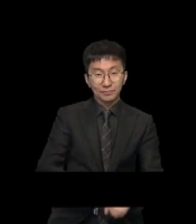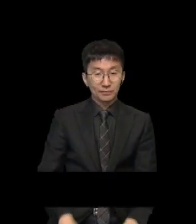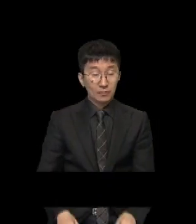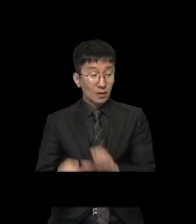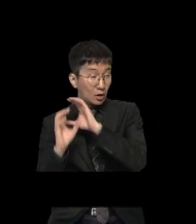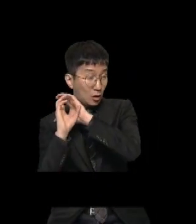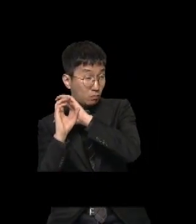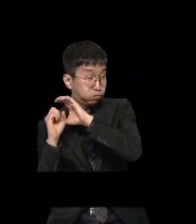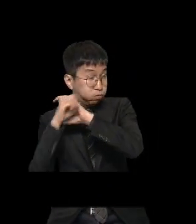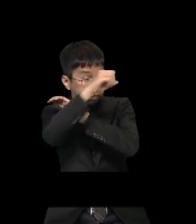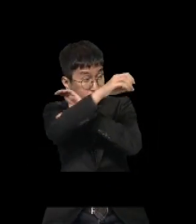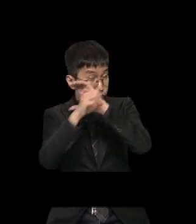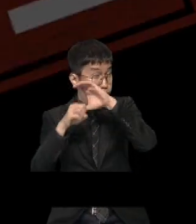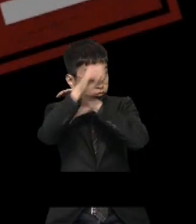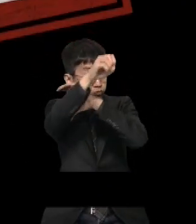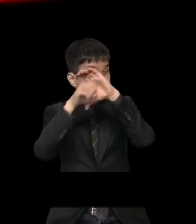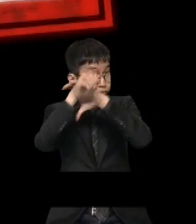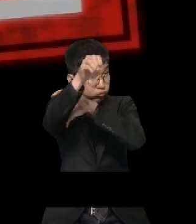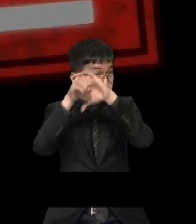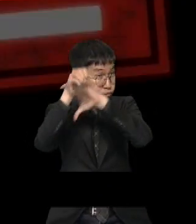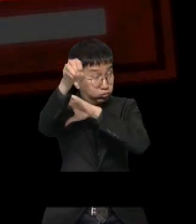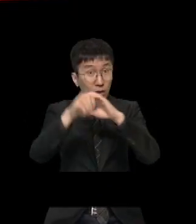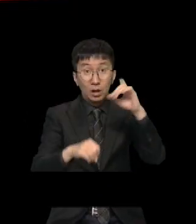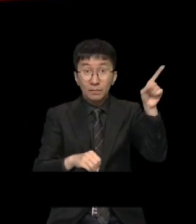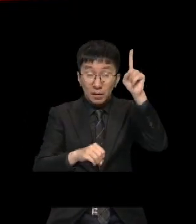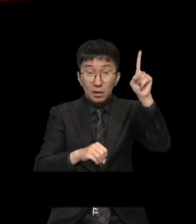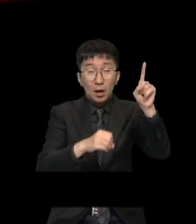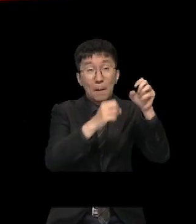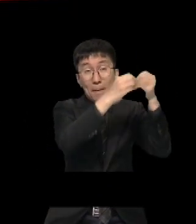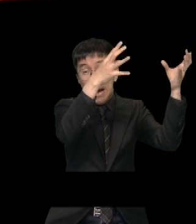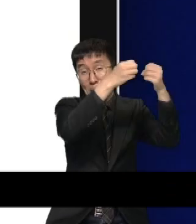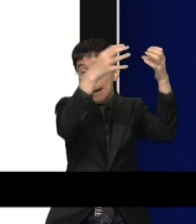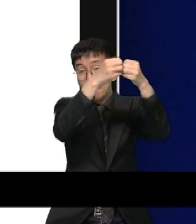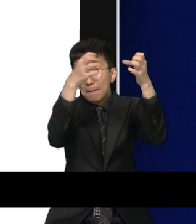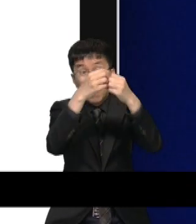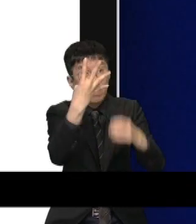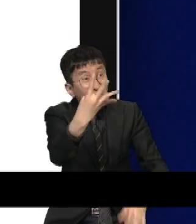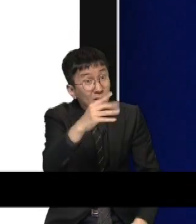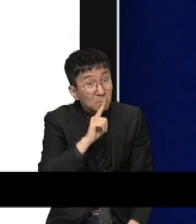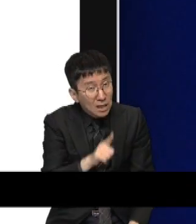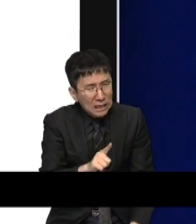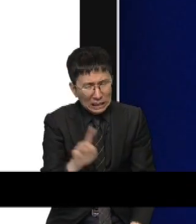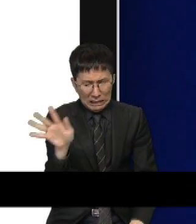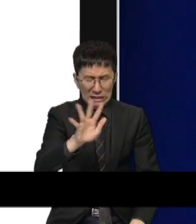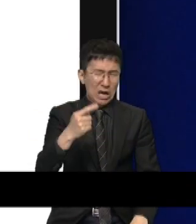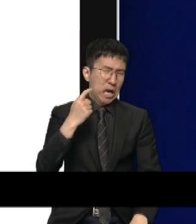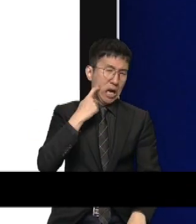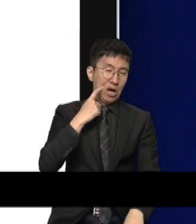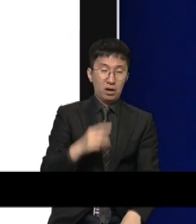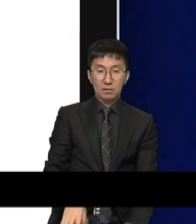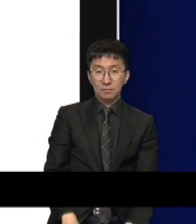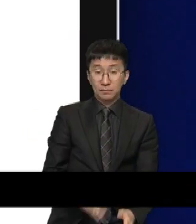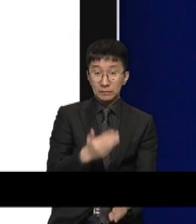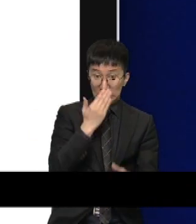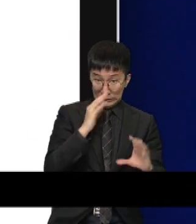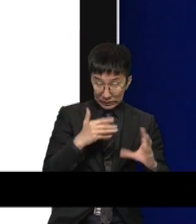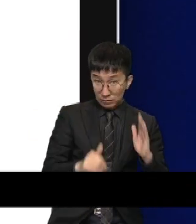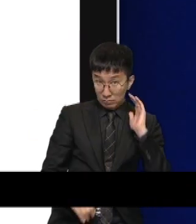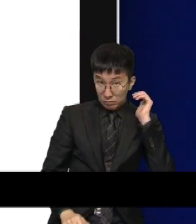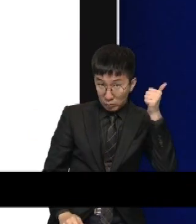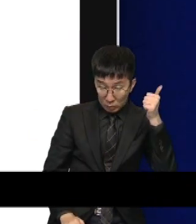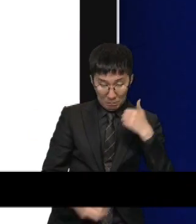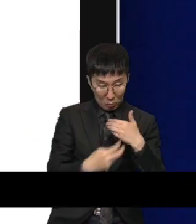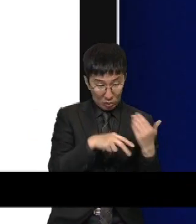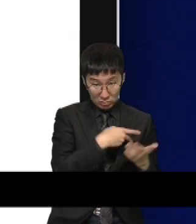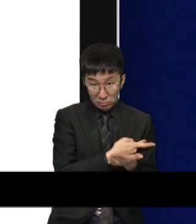격추하는 모습이라는 이 영상도 비디오 게임으로 만든 가짜입니다. 네타냐후 이스라엘 총리가 병원에 긴급